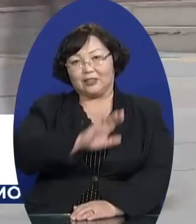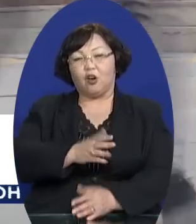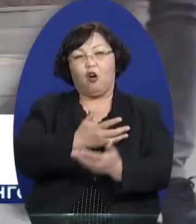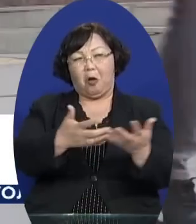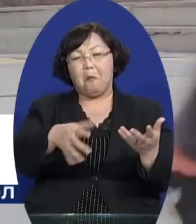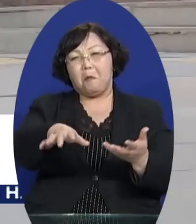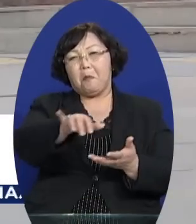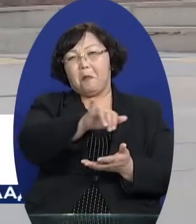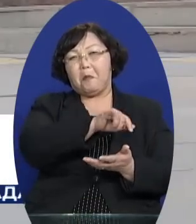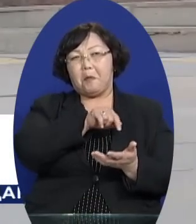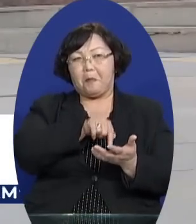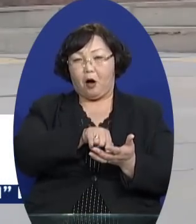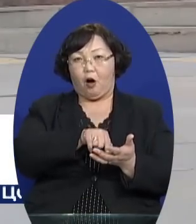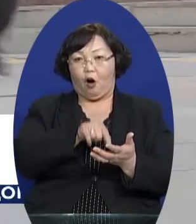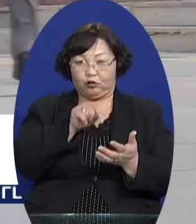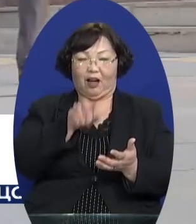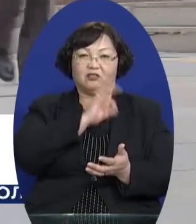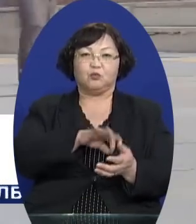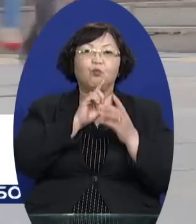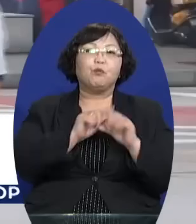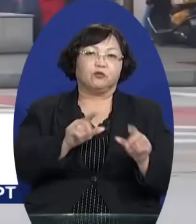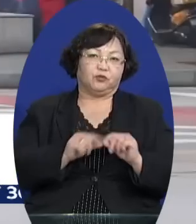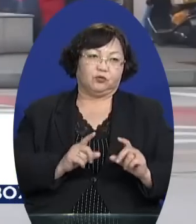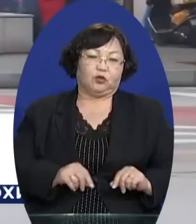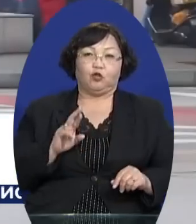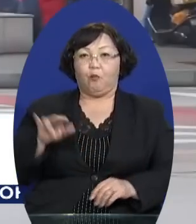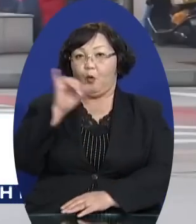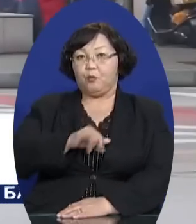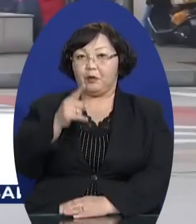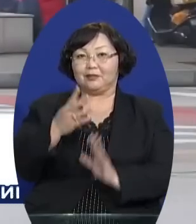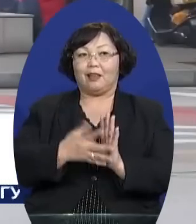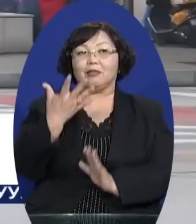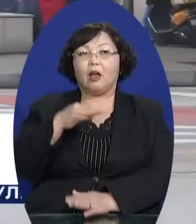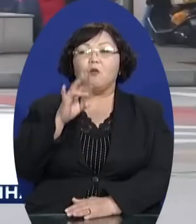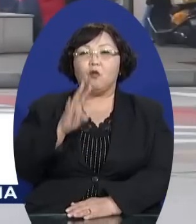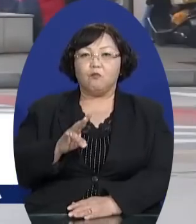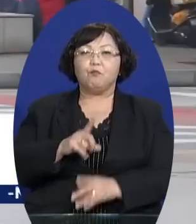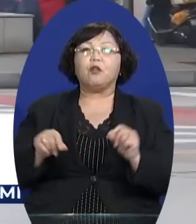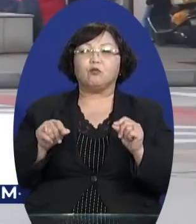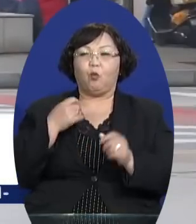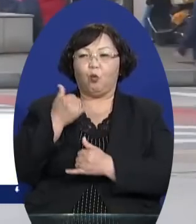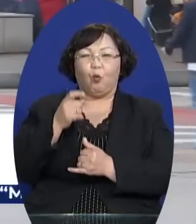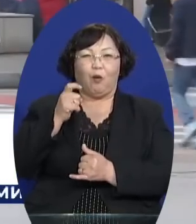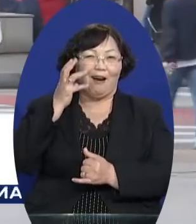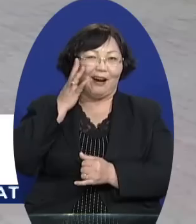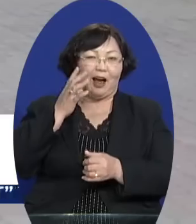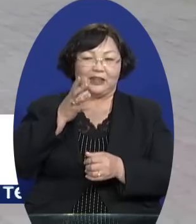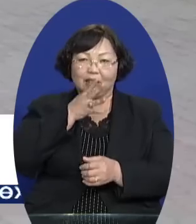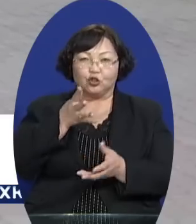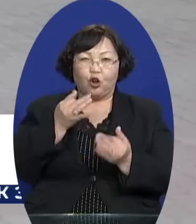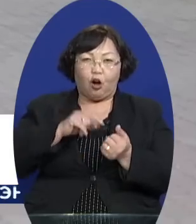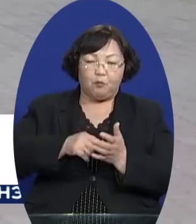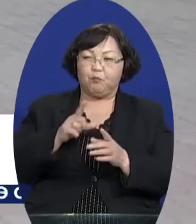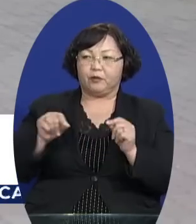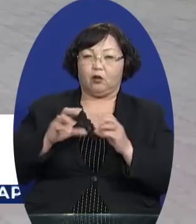ихэнх нь албан хэрэглээнд ашиглахаа байсан байдаг юм. Япон улс гэхэд 1950 оноос олон улсын стандарт тооцоололд шилжсэн бол